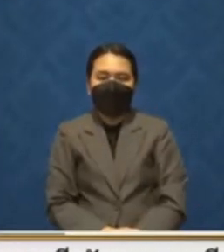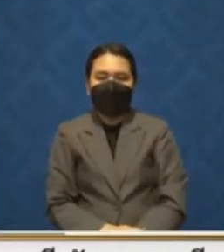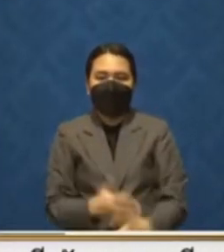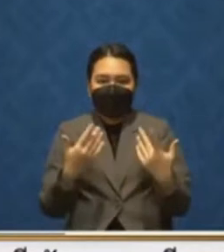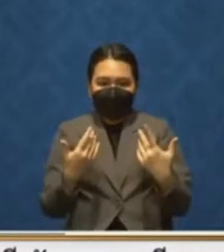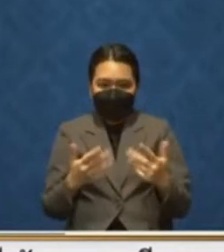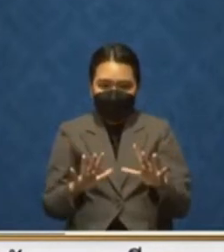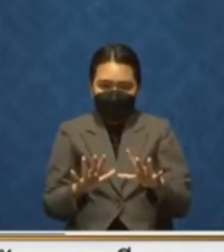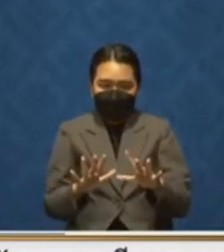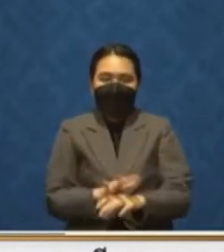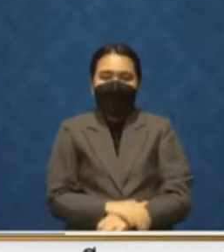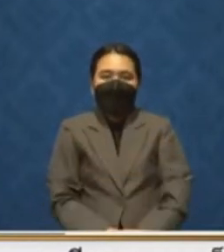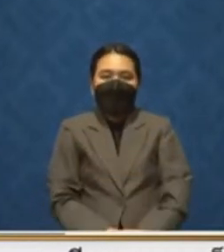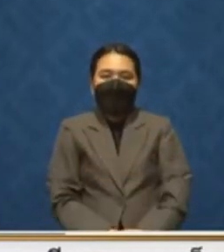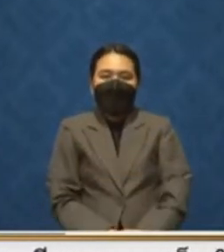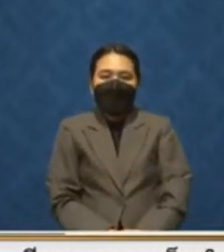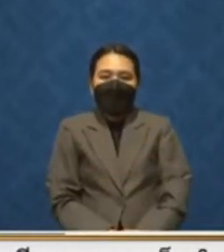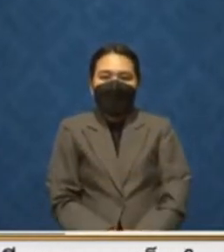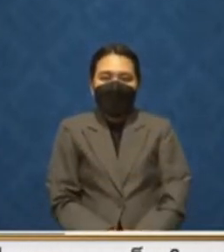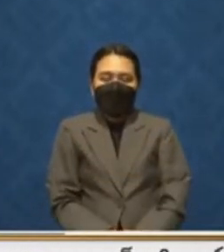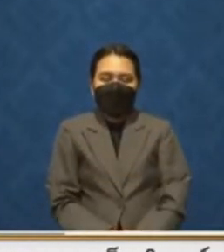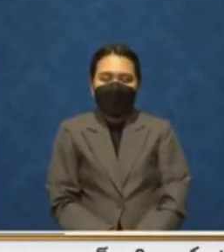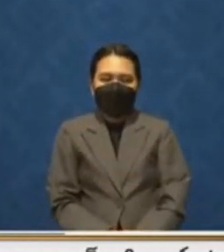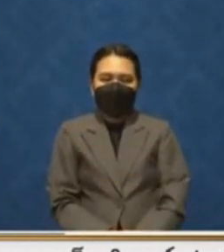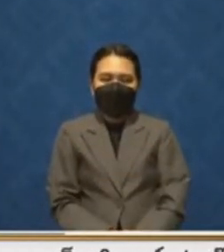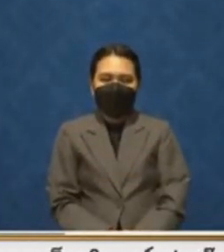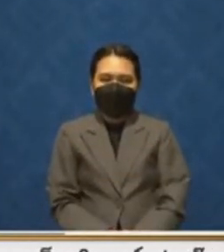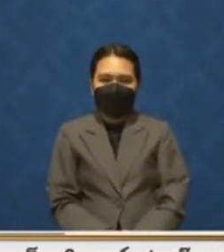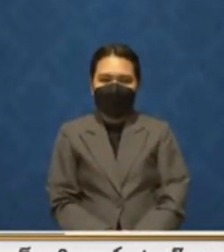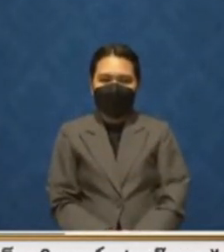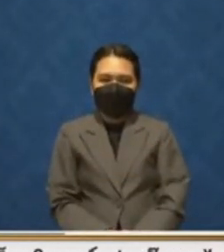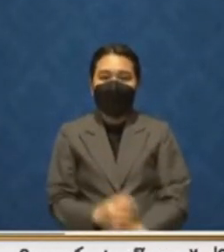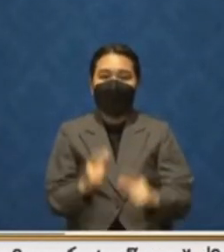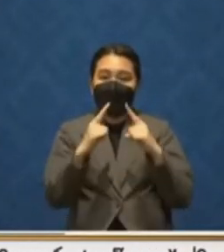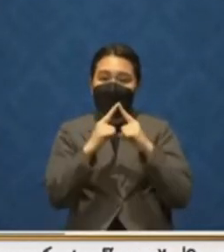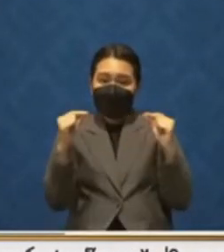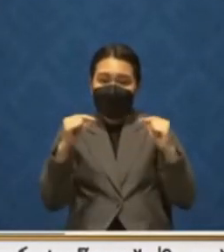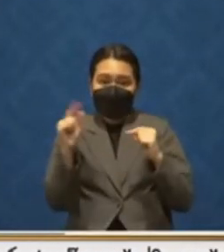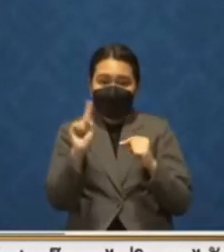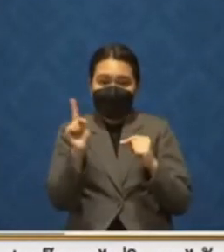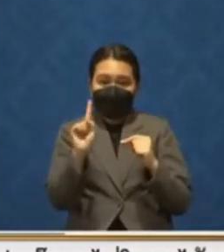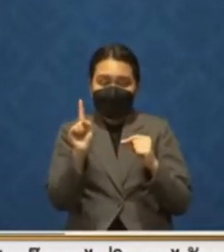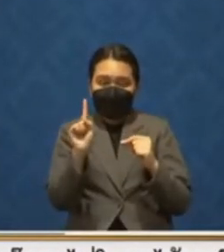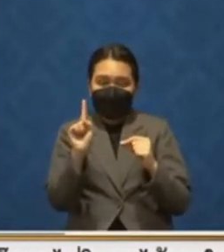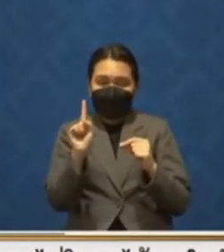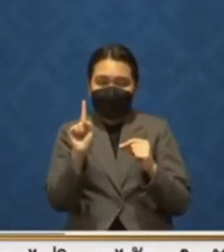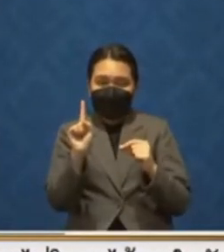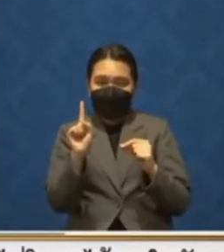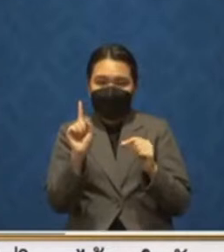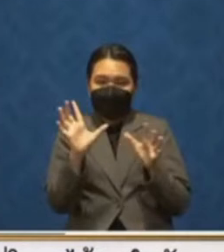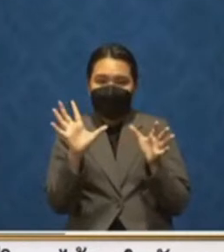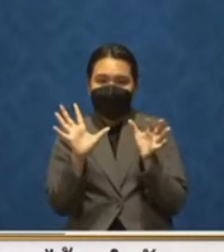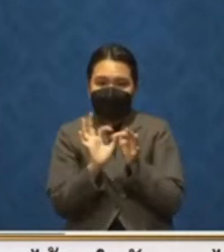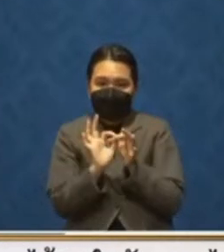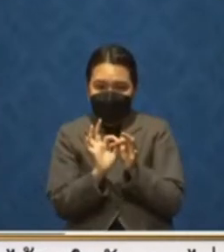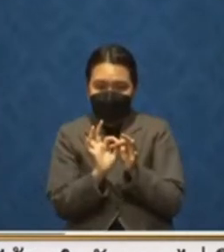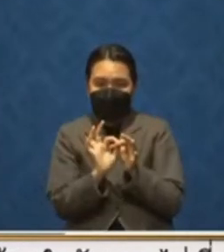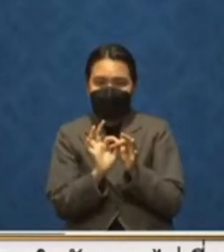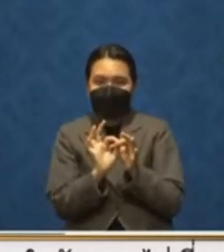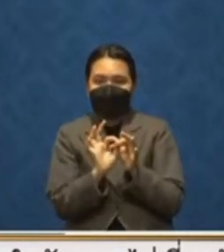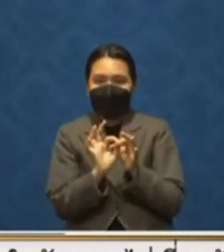กันนะมีหลายคนอาจจะบอกว่าเรื่องของการฆ่าเชื้อเพลิง